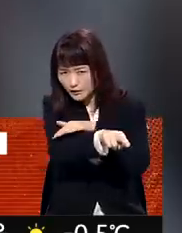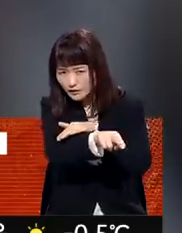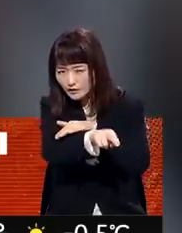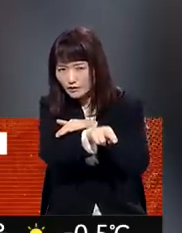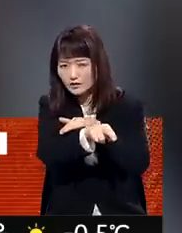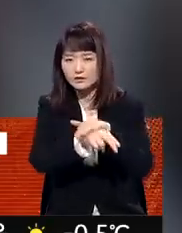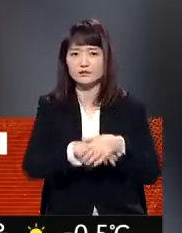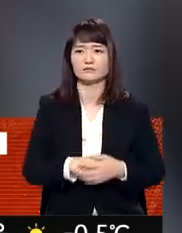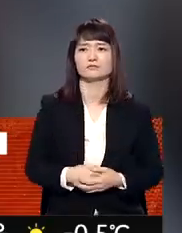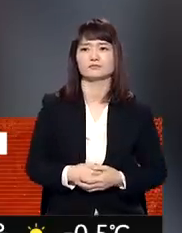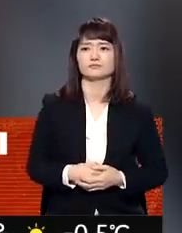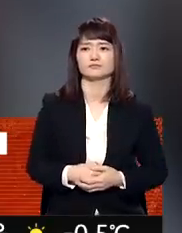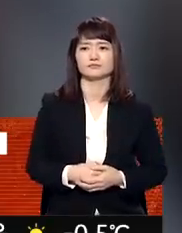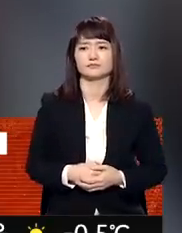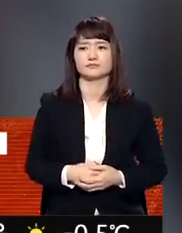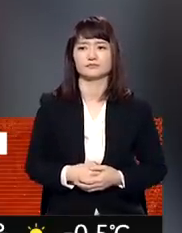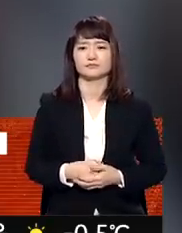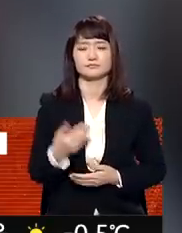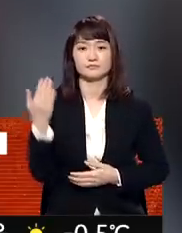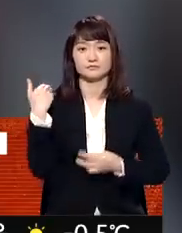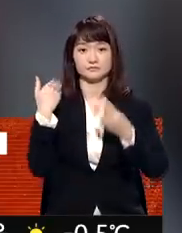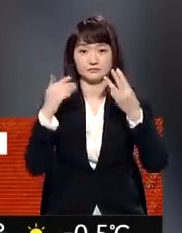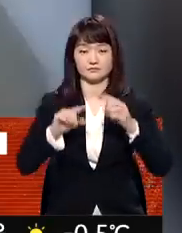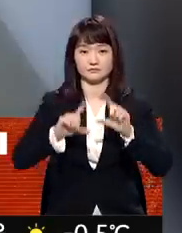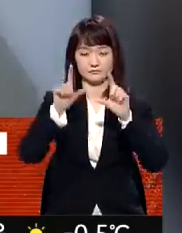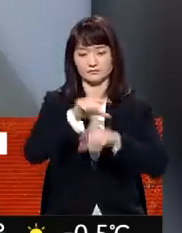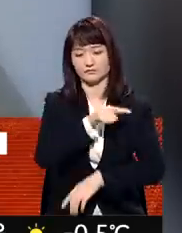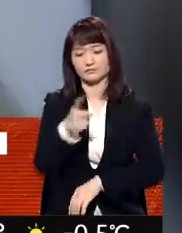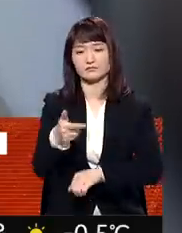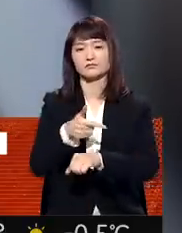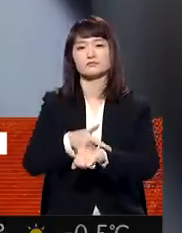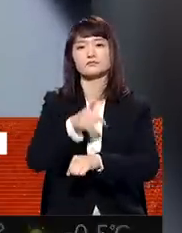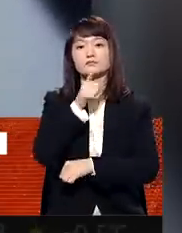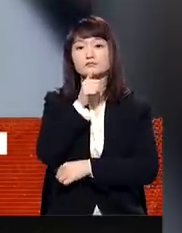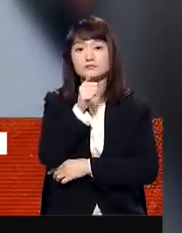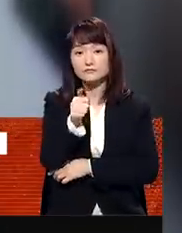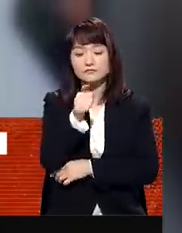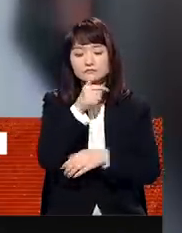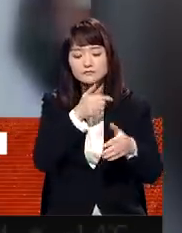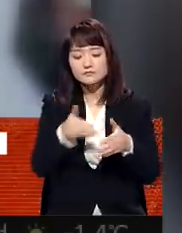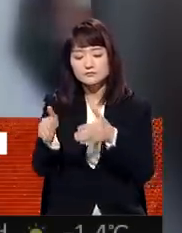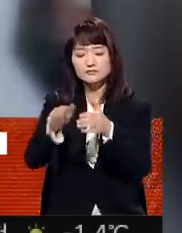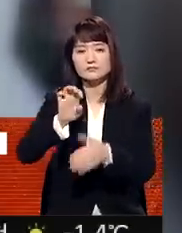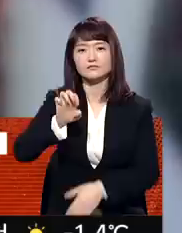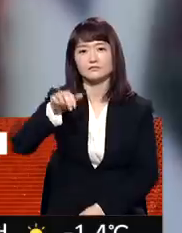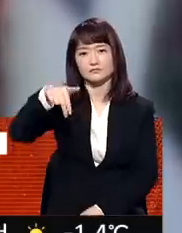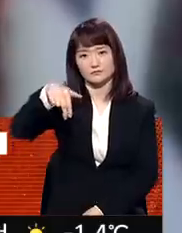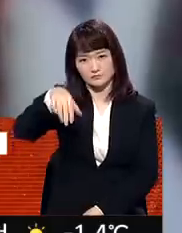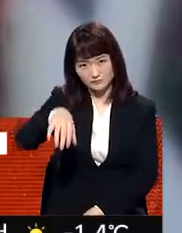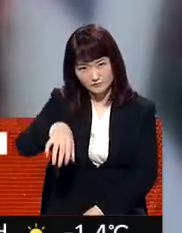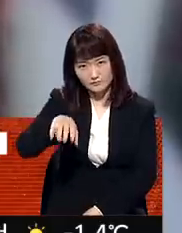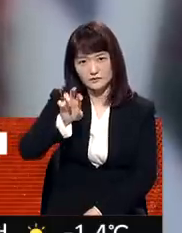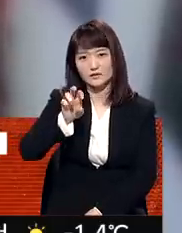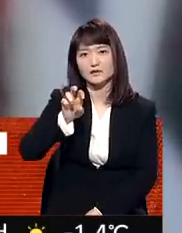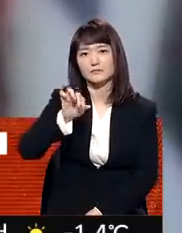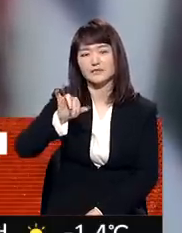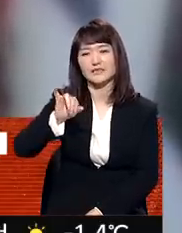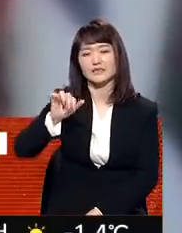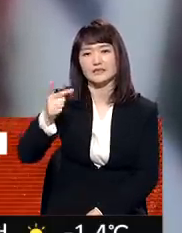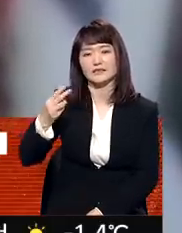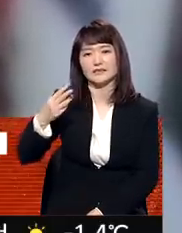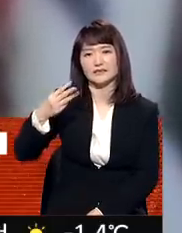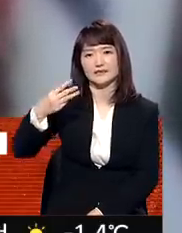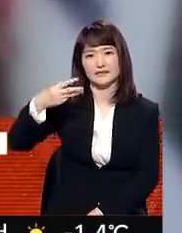네 그랬을 것 같습니다 일단 지난 3일 저녁 6시 50분쯤에요 경기도 파주시에 있는 한 밀키트 전문점에서 발생한